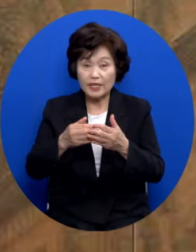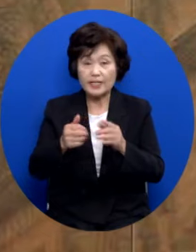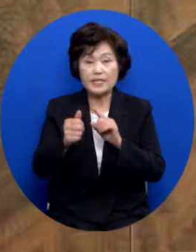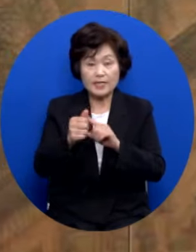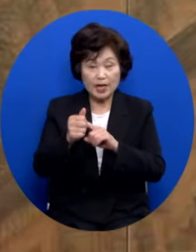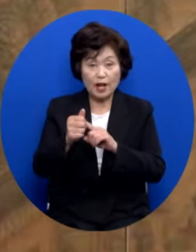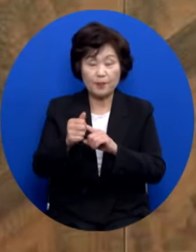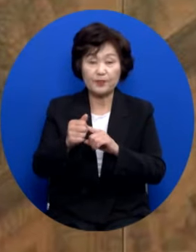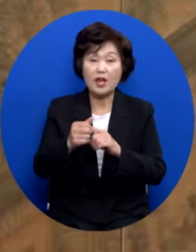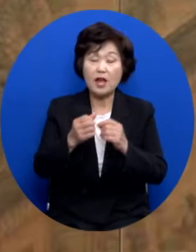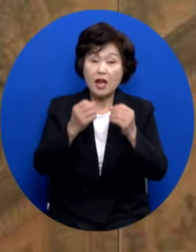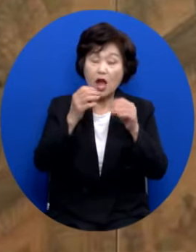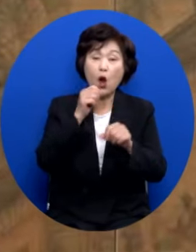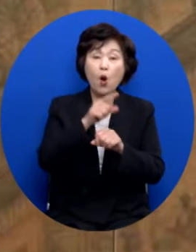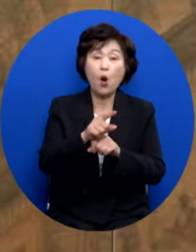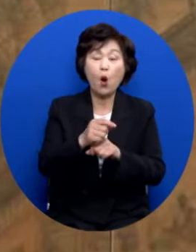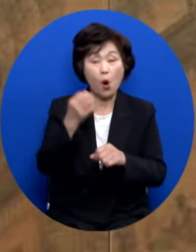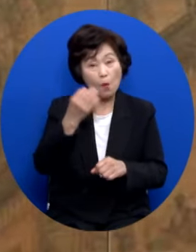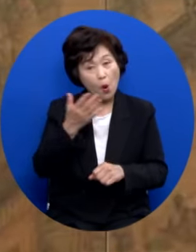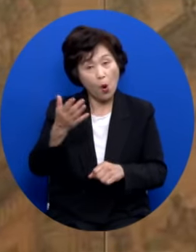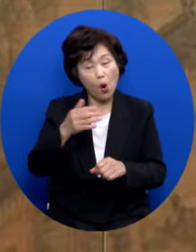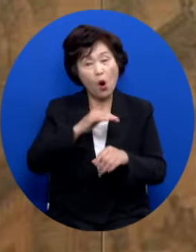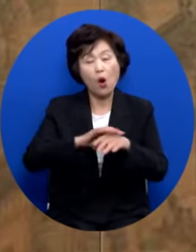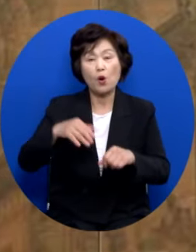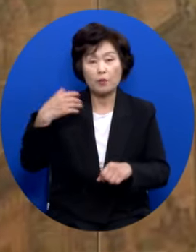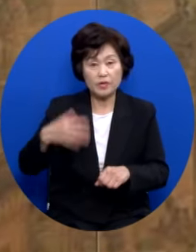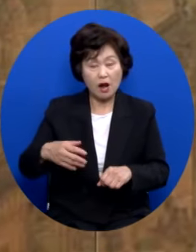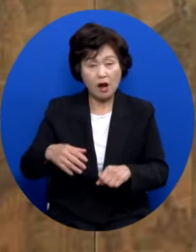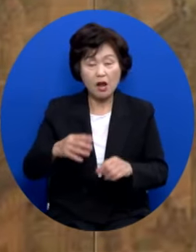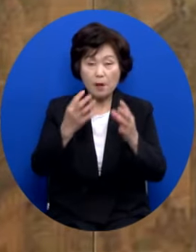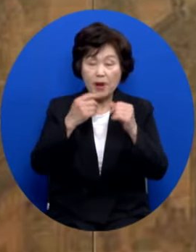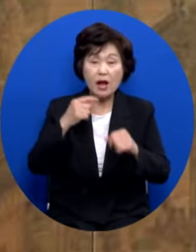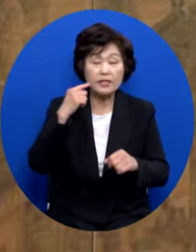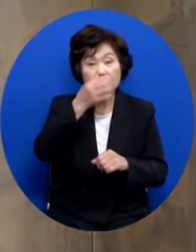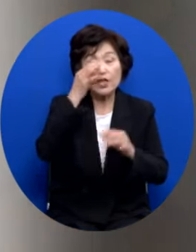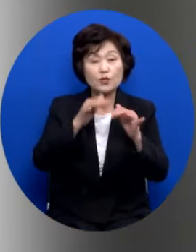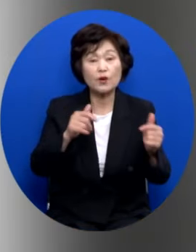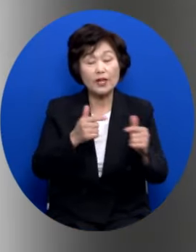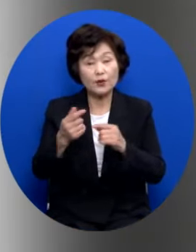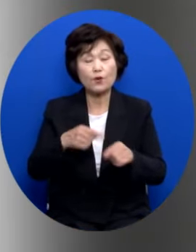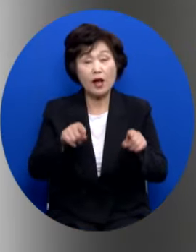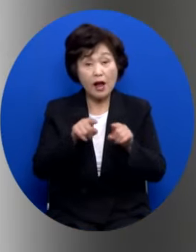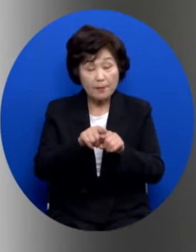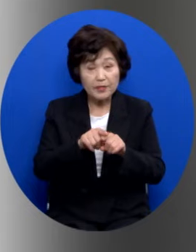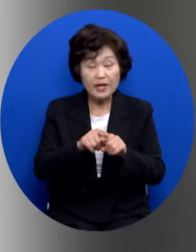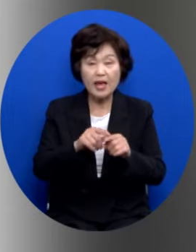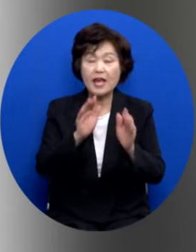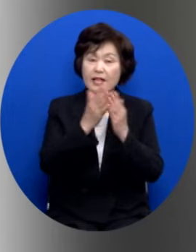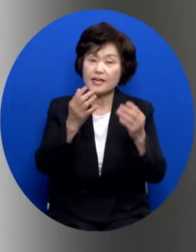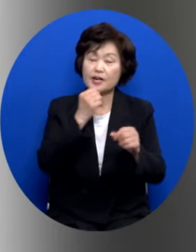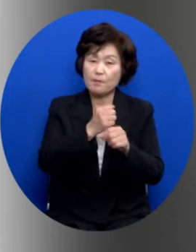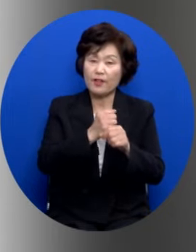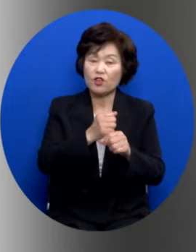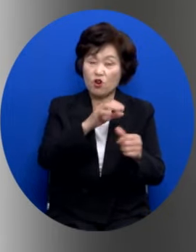독자성과 창조성을 보여주는 작품으로 여러 문인과 함께 문예활동을 즐겼던 서원 아집을 주제로 한